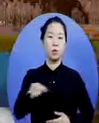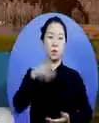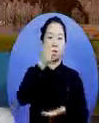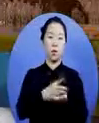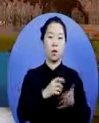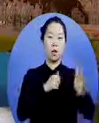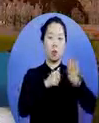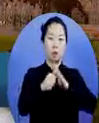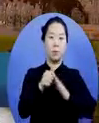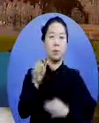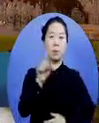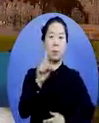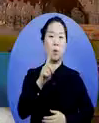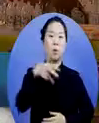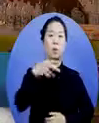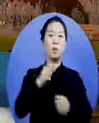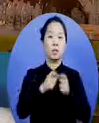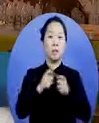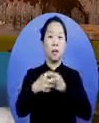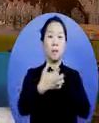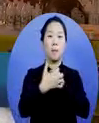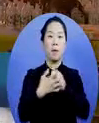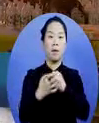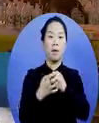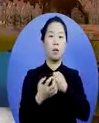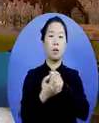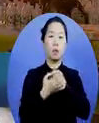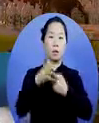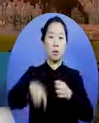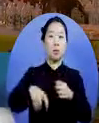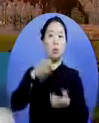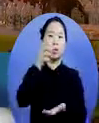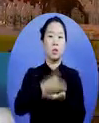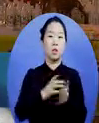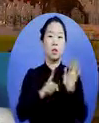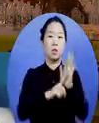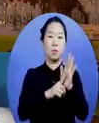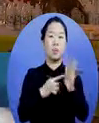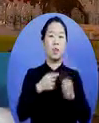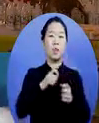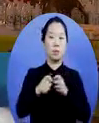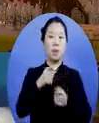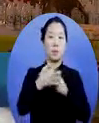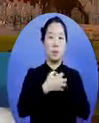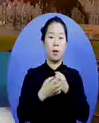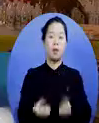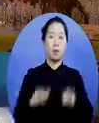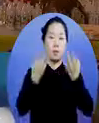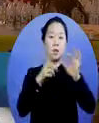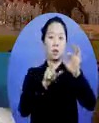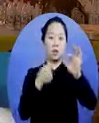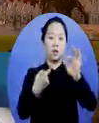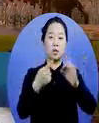우리 천안을 대표하는 농산물 바로 성환 밴 되요 105 장차 을 알리는 천안시 성환읍 애 축제가 지난